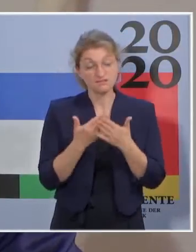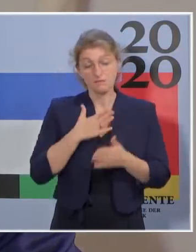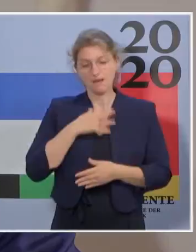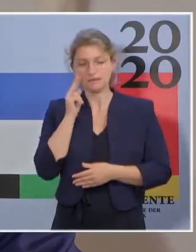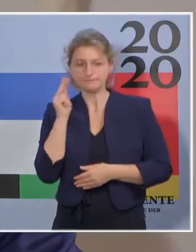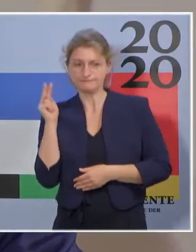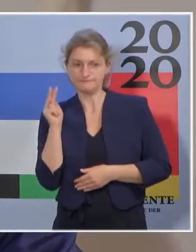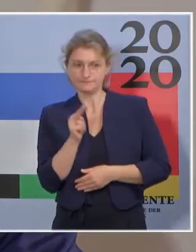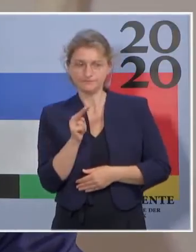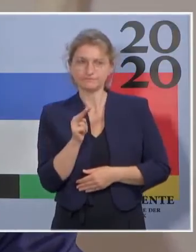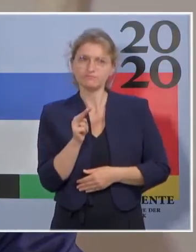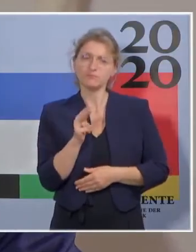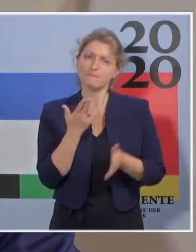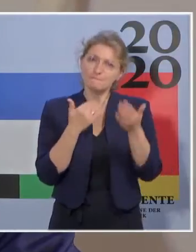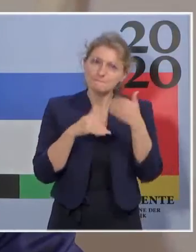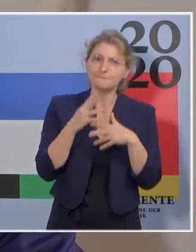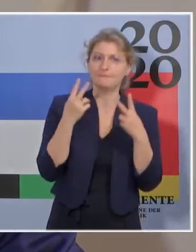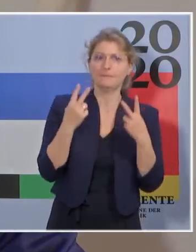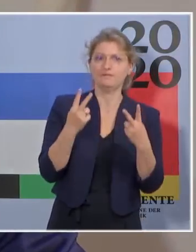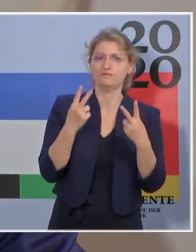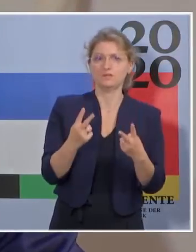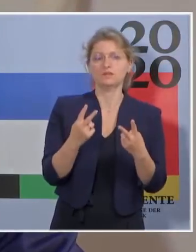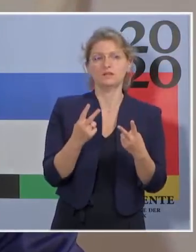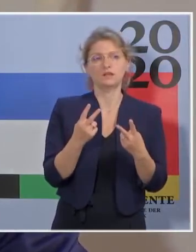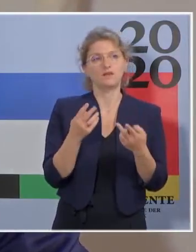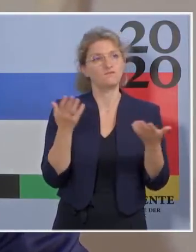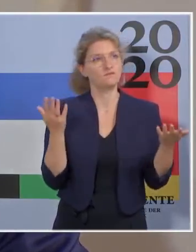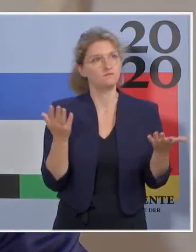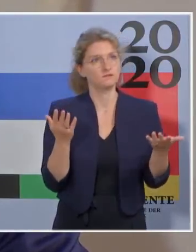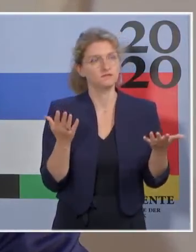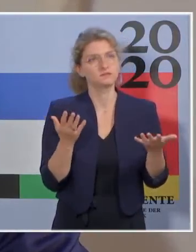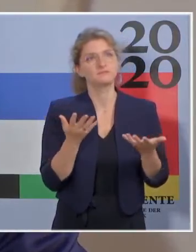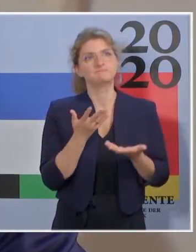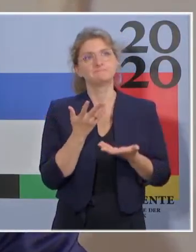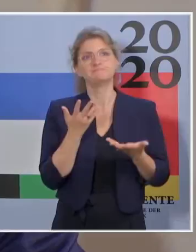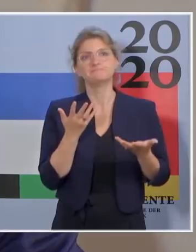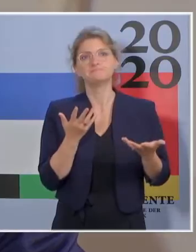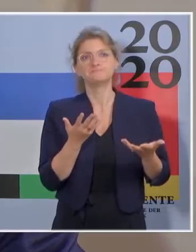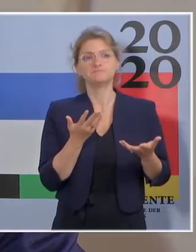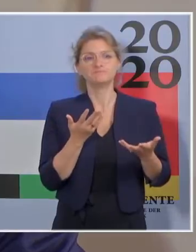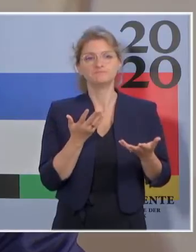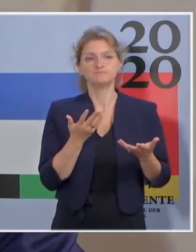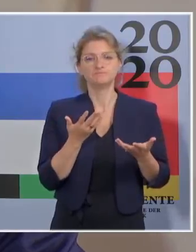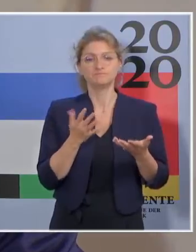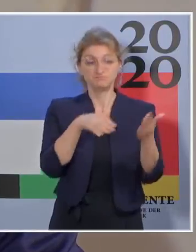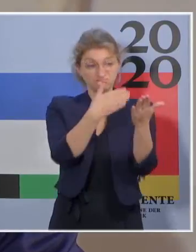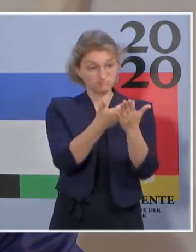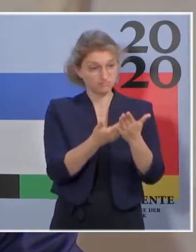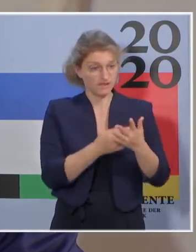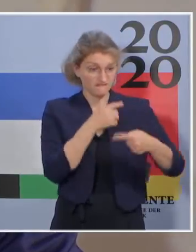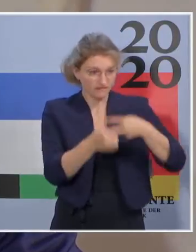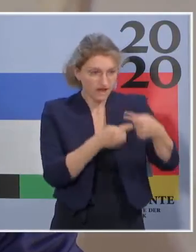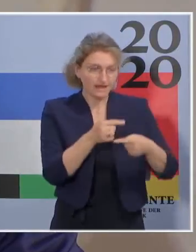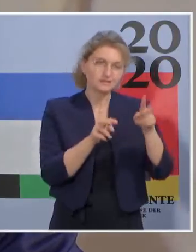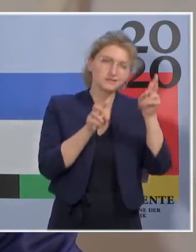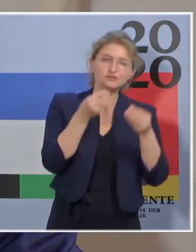sehr viel mehr Wert darauf legen müsste, die Verfahren, die vorgegeben sind, die